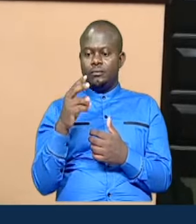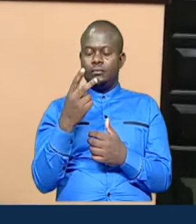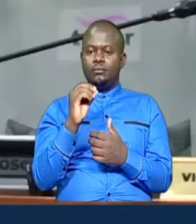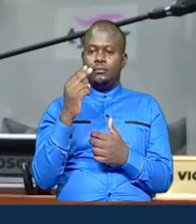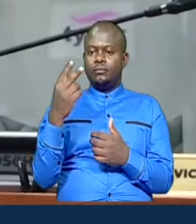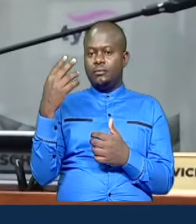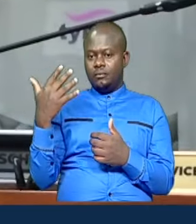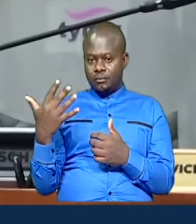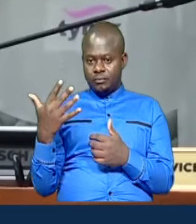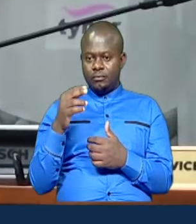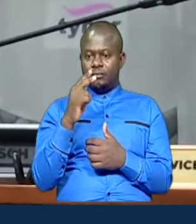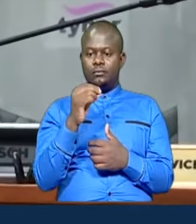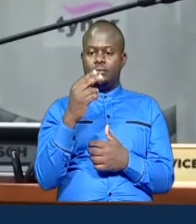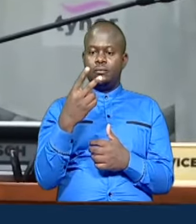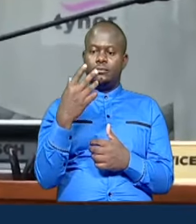2024-2025,